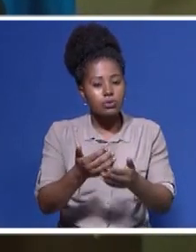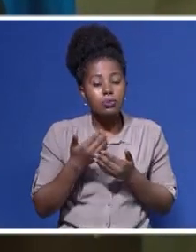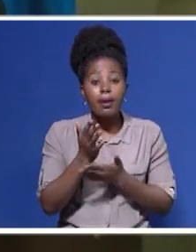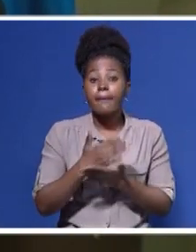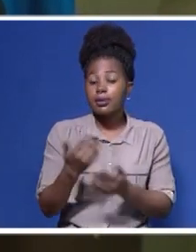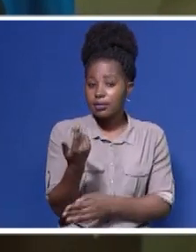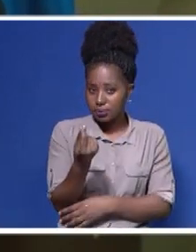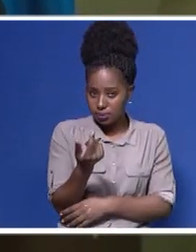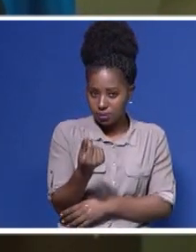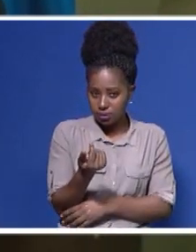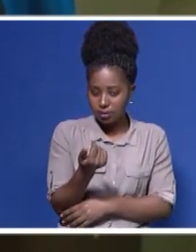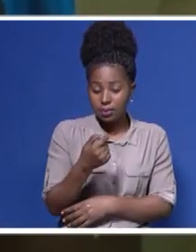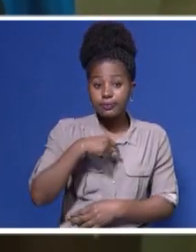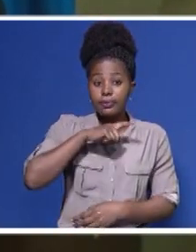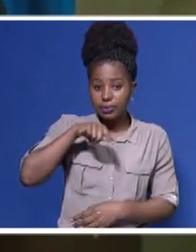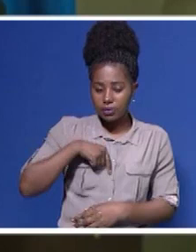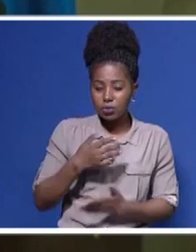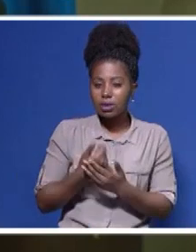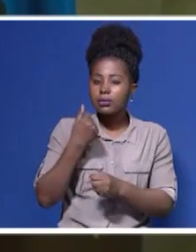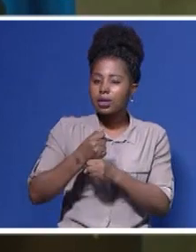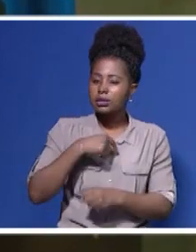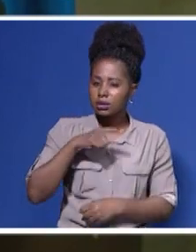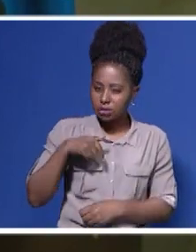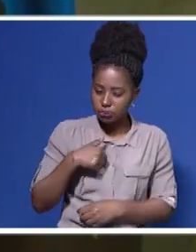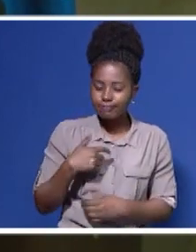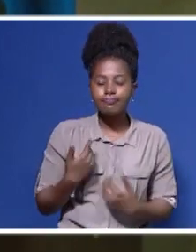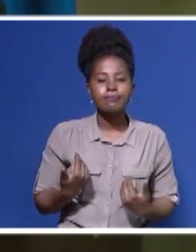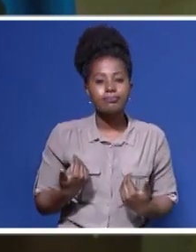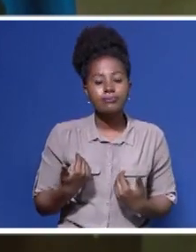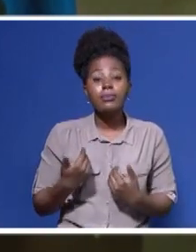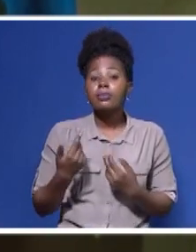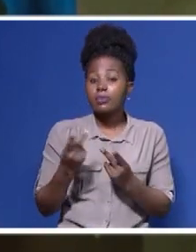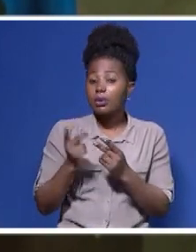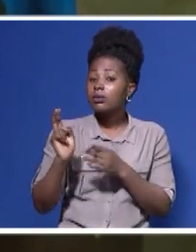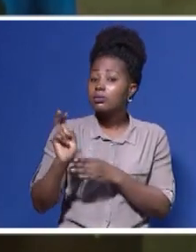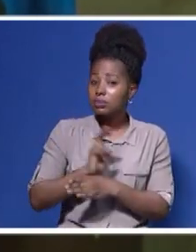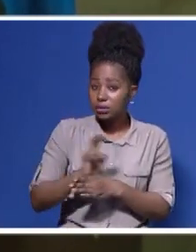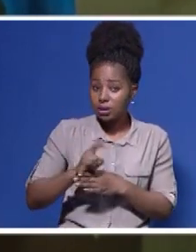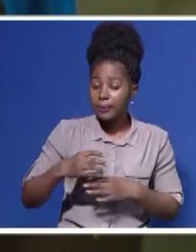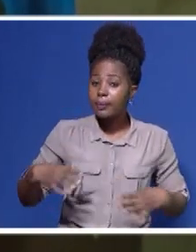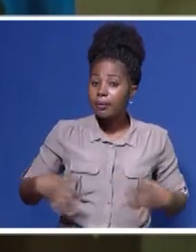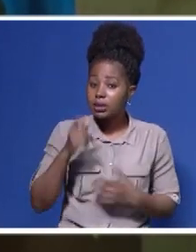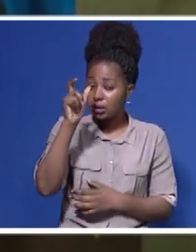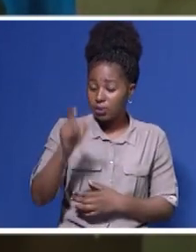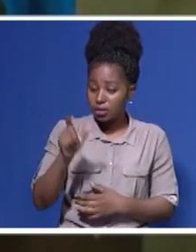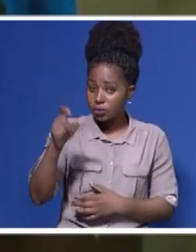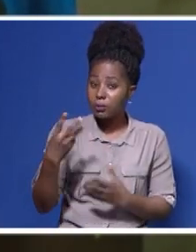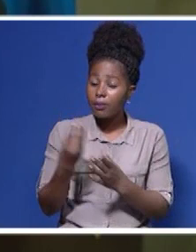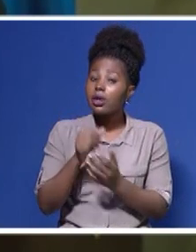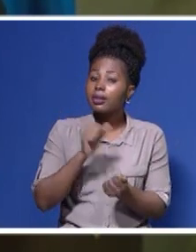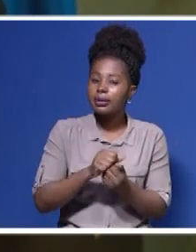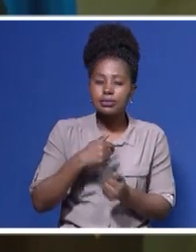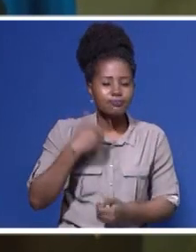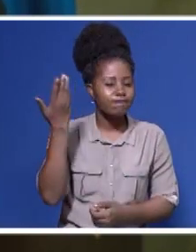hela. Sisi kwa kuwa kazi yetu sisi ni kulinda maisha ya watu na mali, hatujali ni